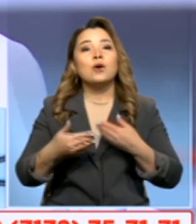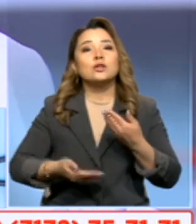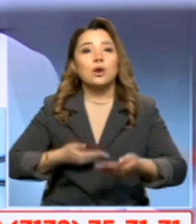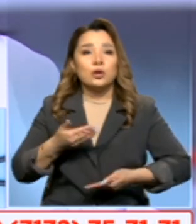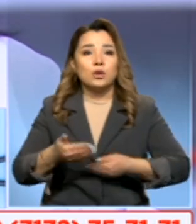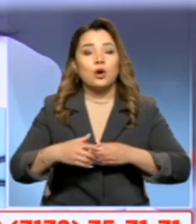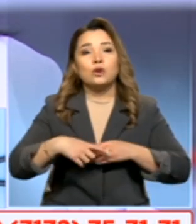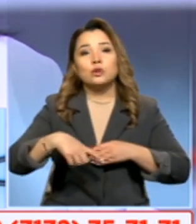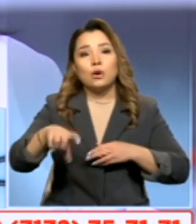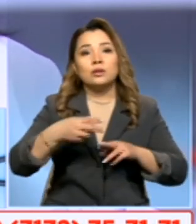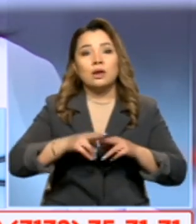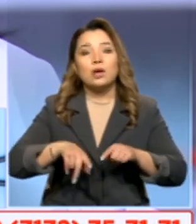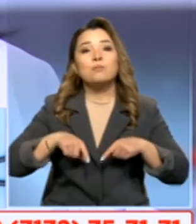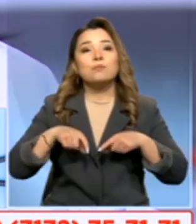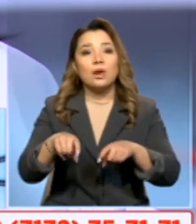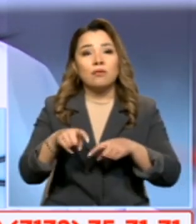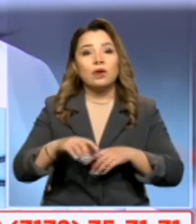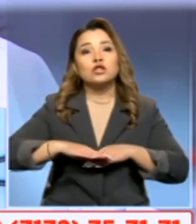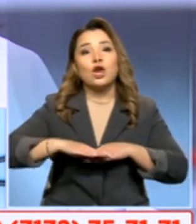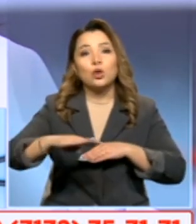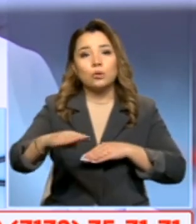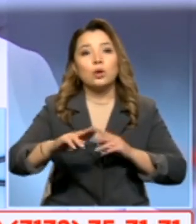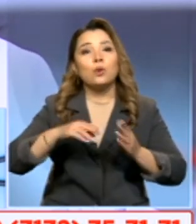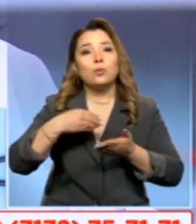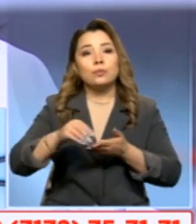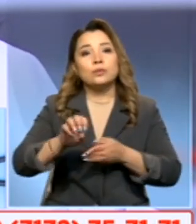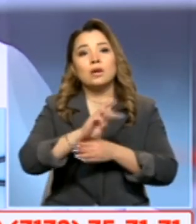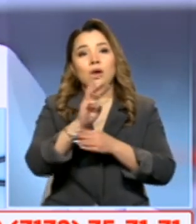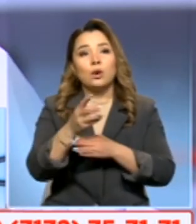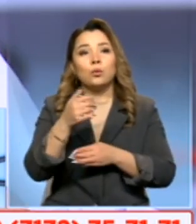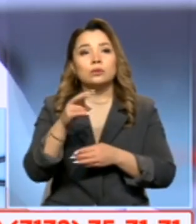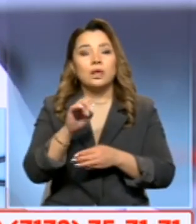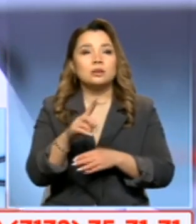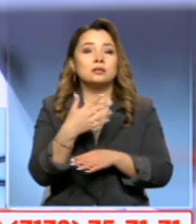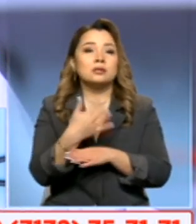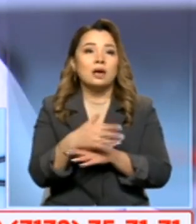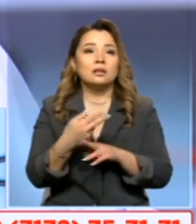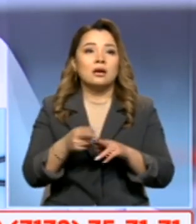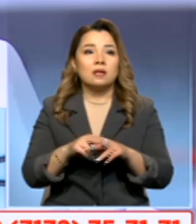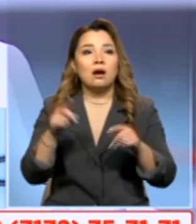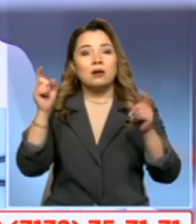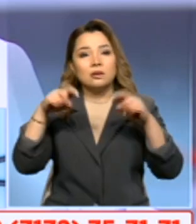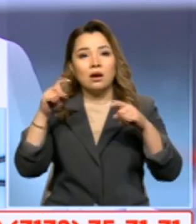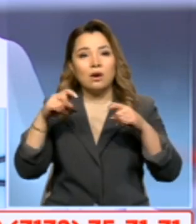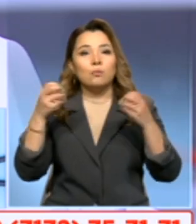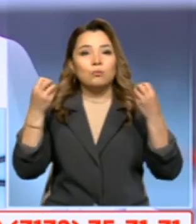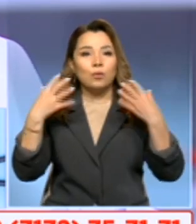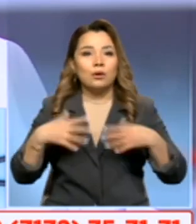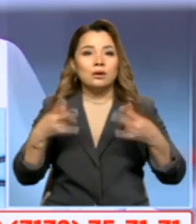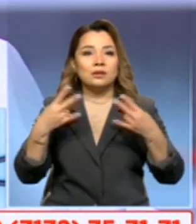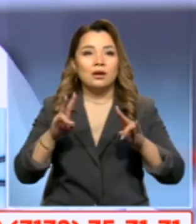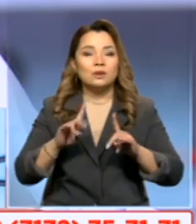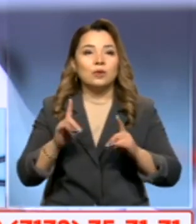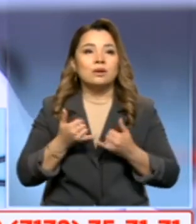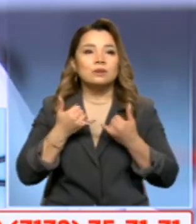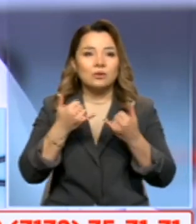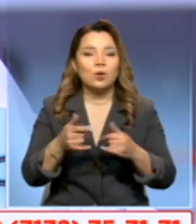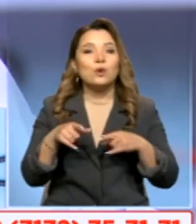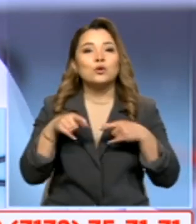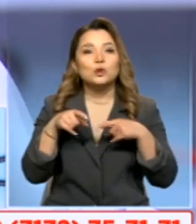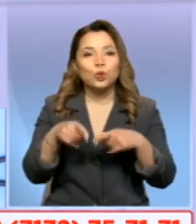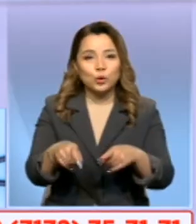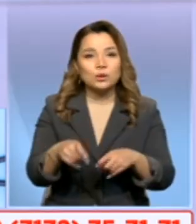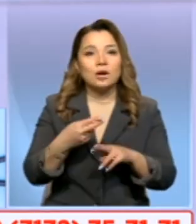алып берген ғой күйеуі, білесіз ба? Жарайды, осы не болса да, главное, Гүлназ далада жаңбырдың астында қалып қалмасын, не болса да